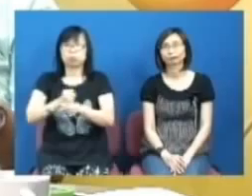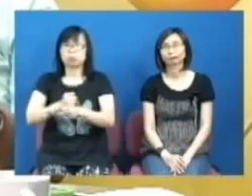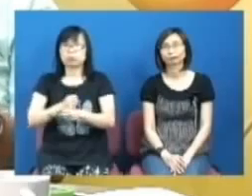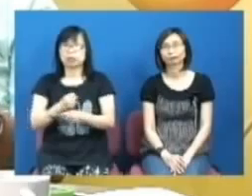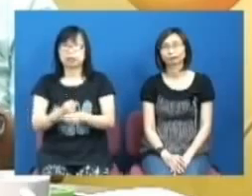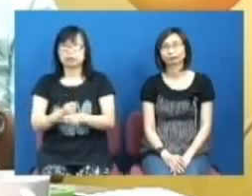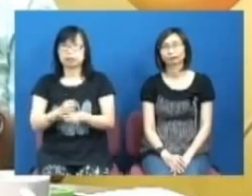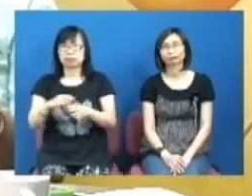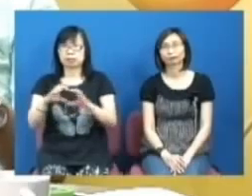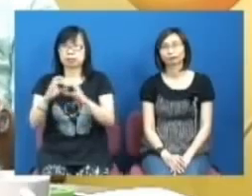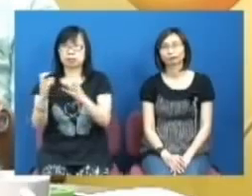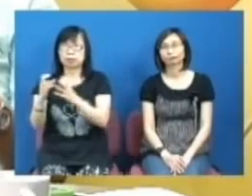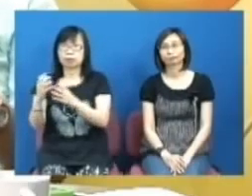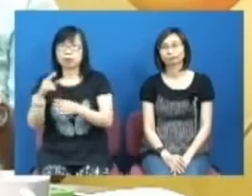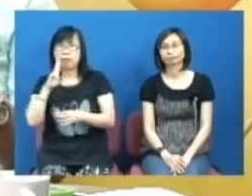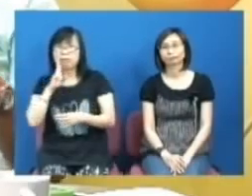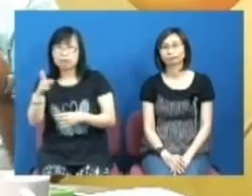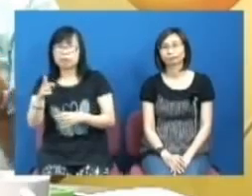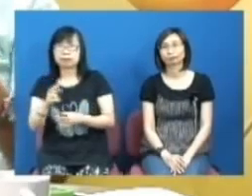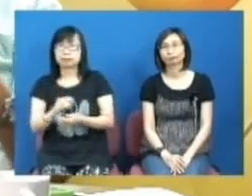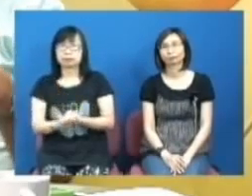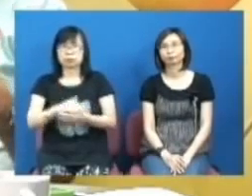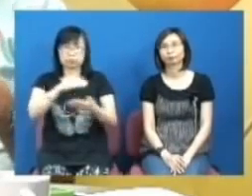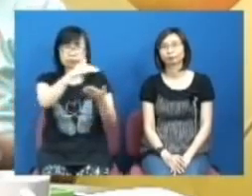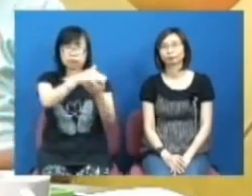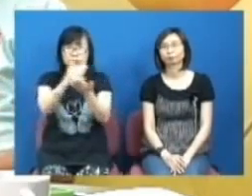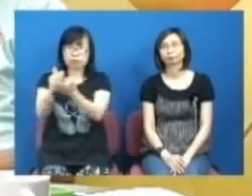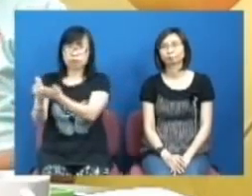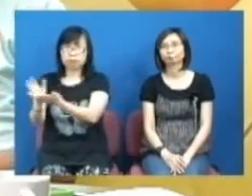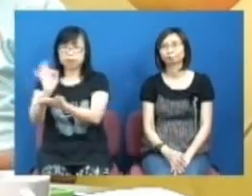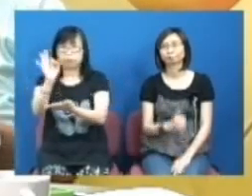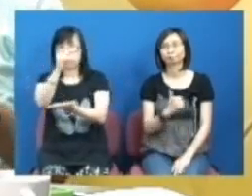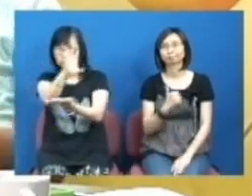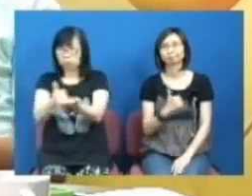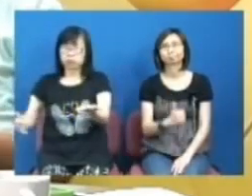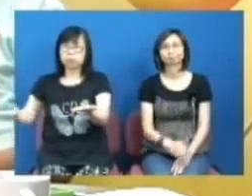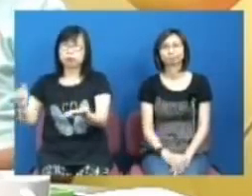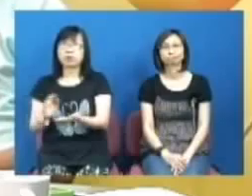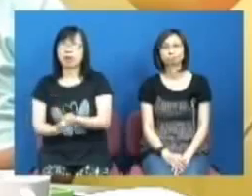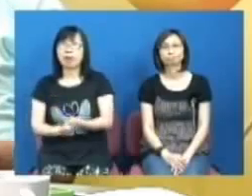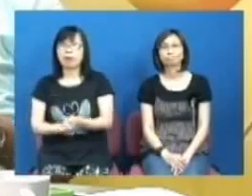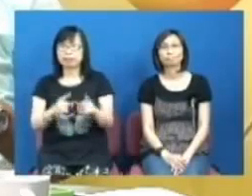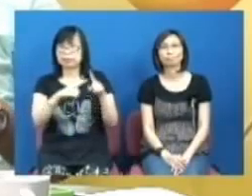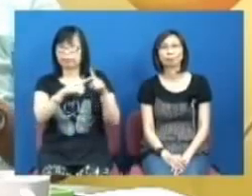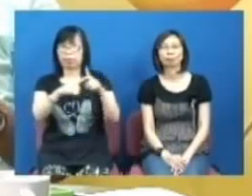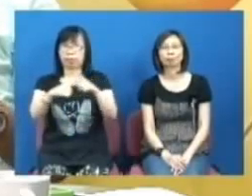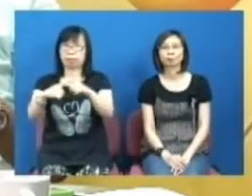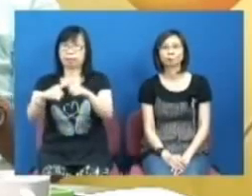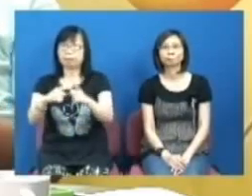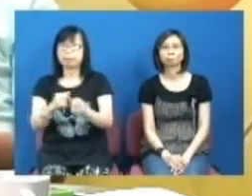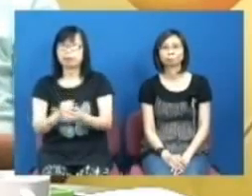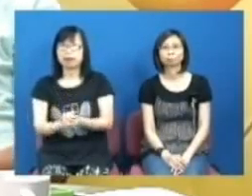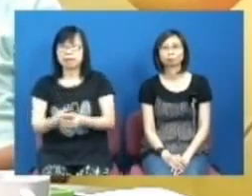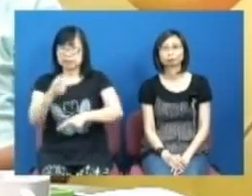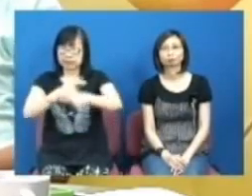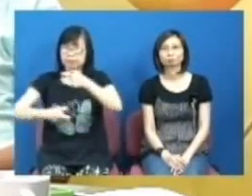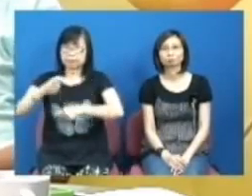一個暴政呢，是令到在各方面都倒退嘛，民生經